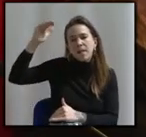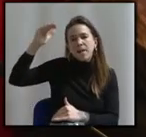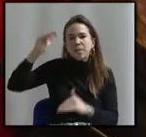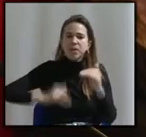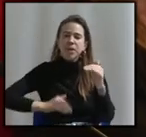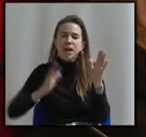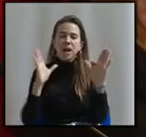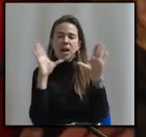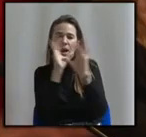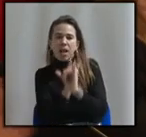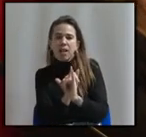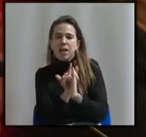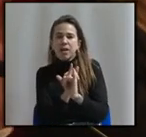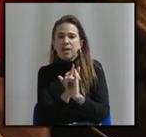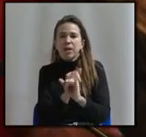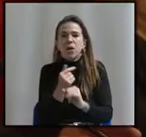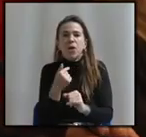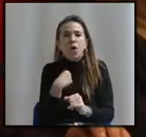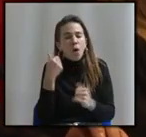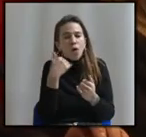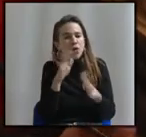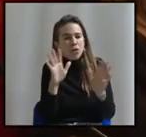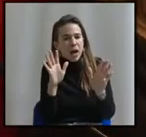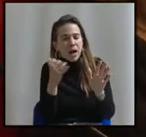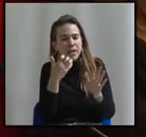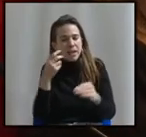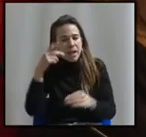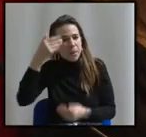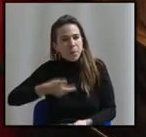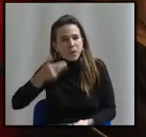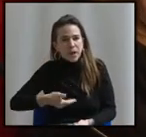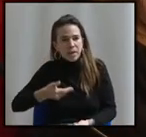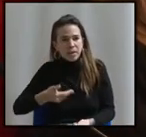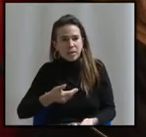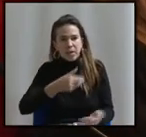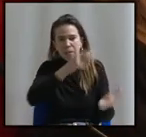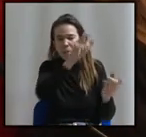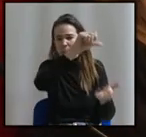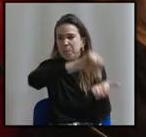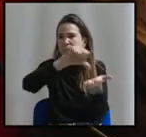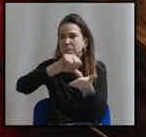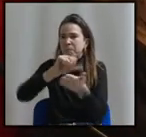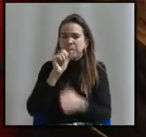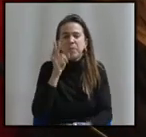prima, grossa, no sé, jo pregunto, no sé si a la gent de Vic poder...